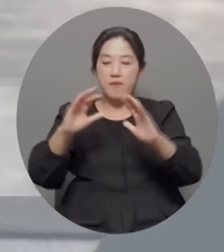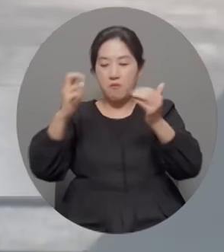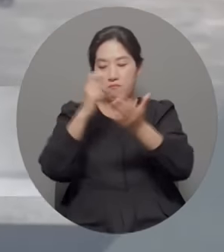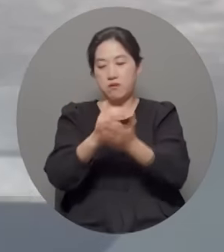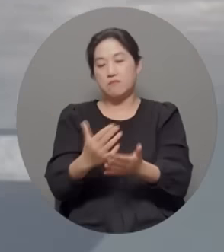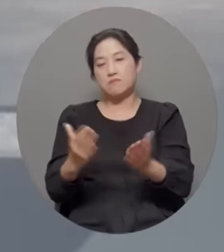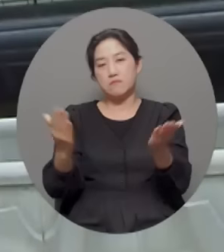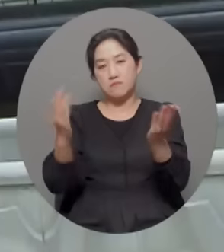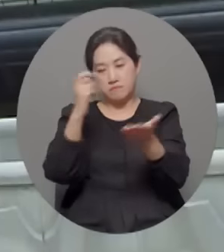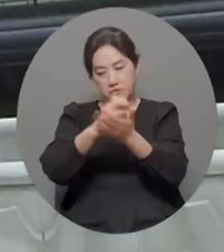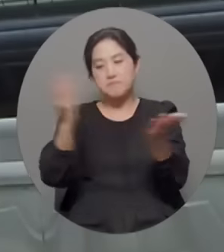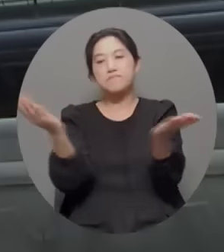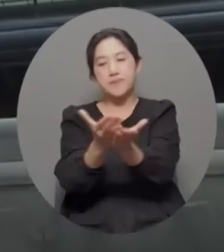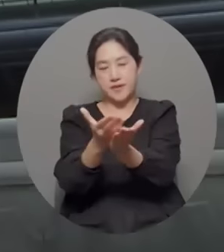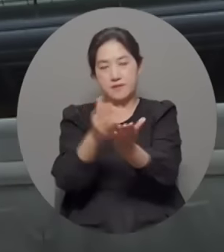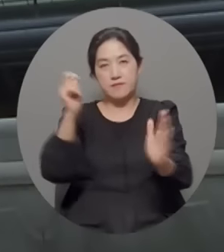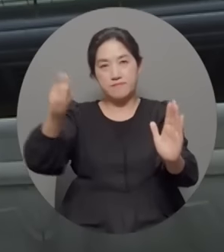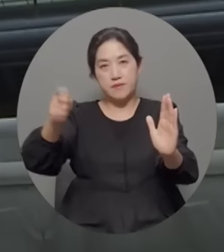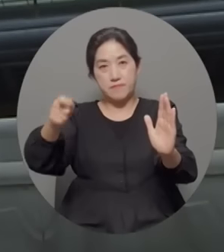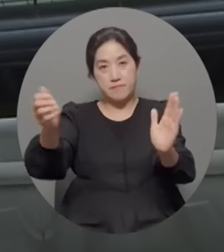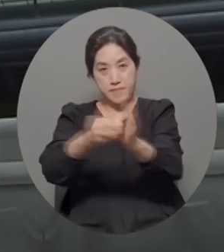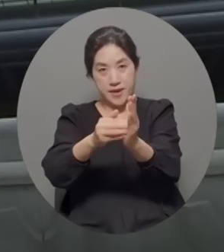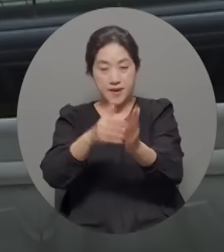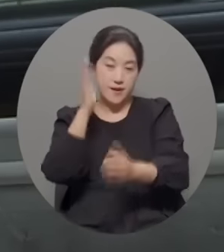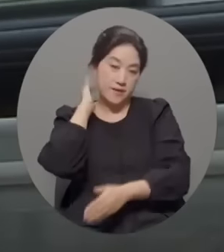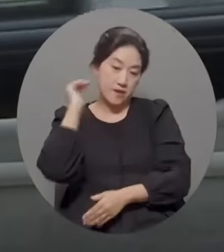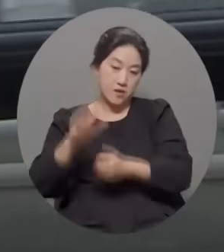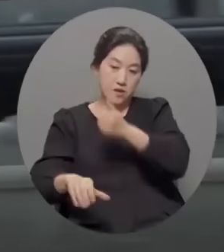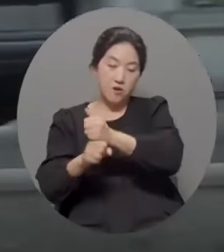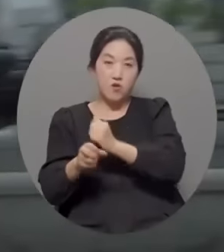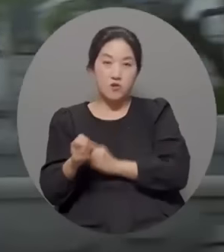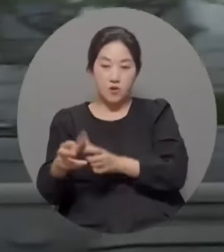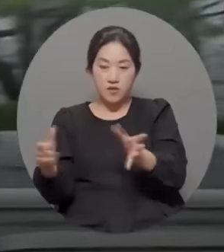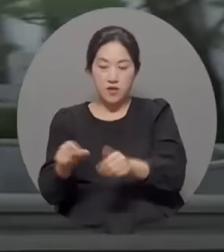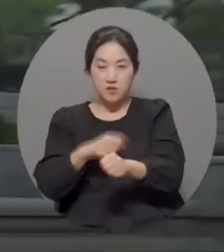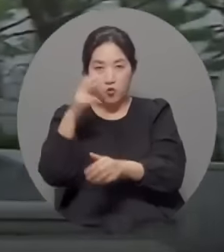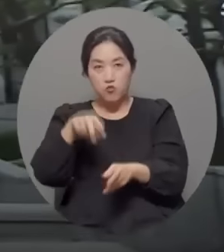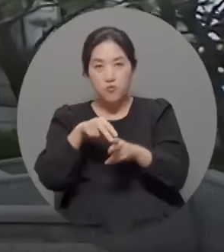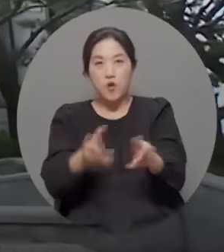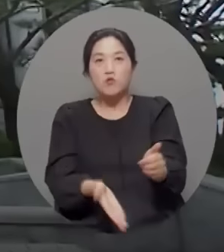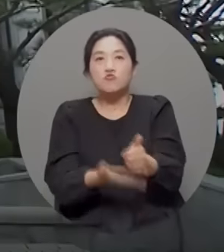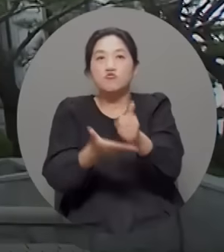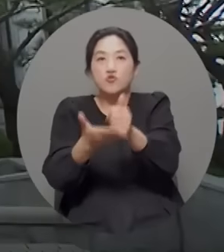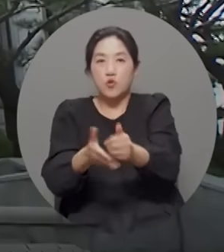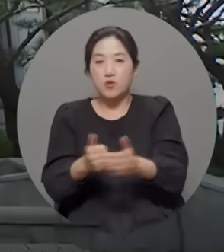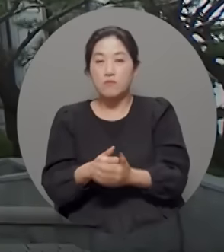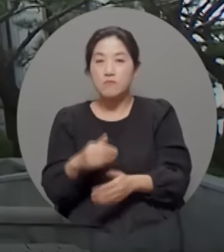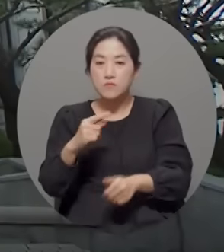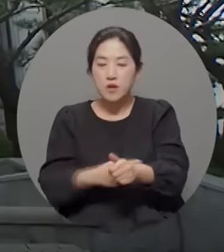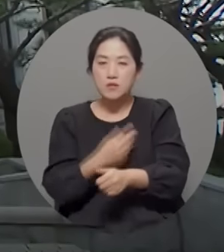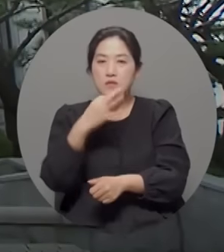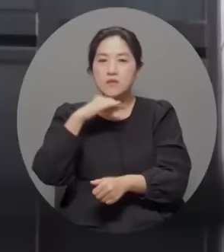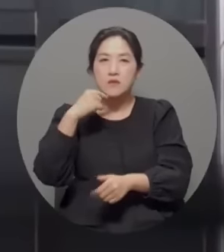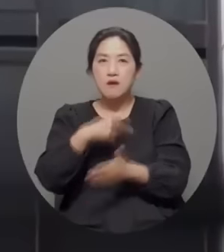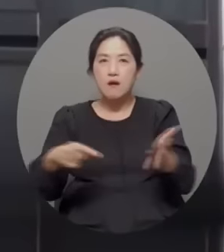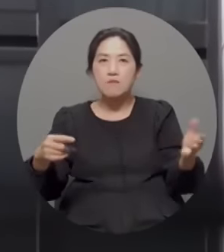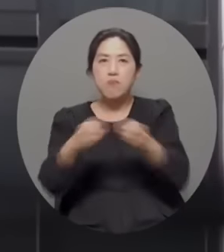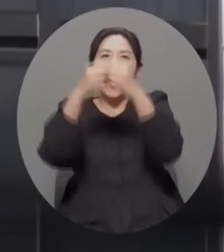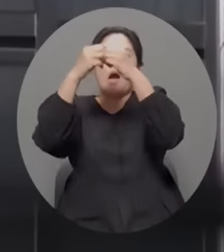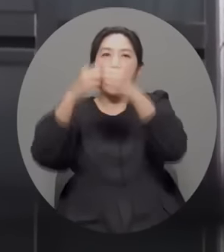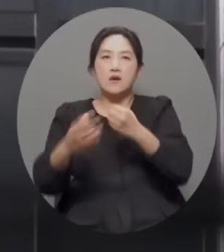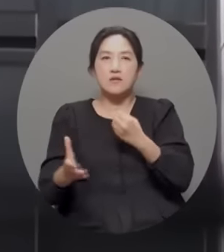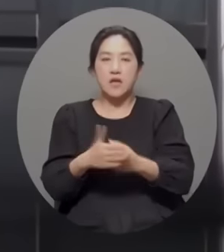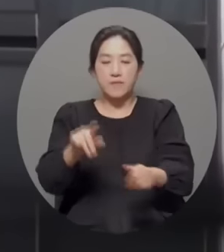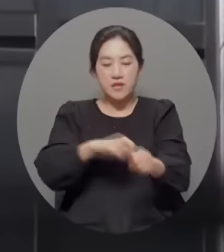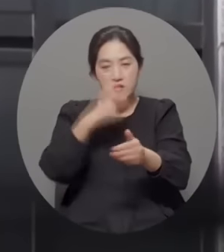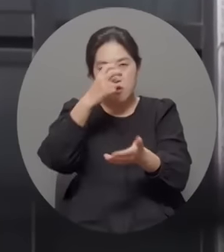결정을 했습니다. 대통령이 소속된 여당이 특검 후보자를 추천해 이해 충돌 상황이 생기면 특검 도입